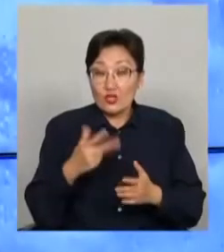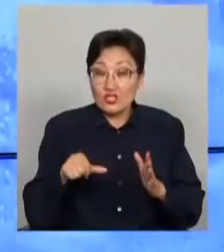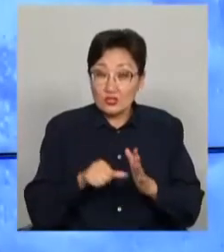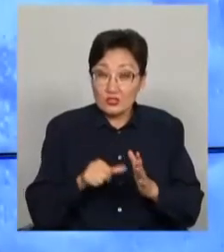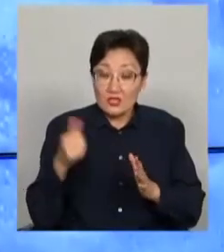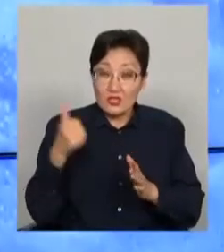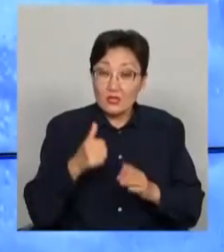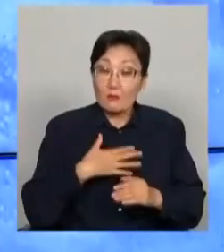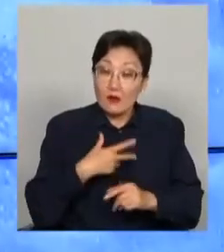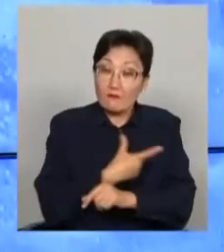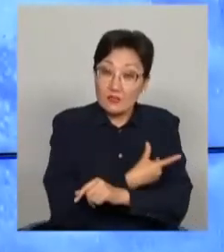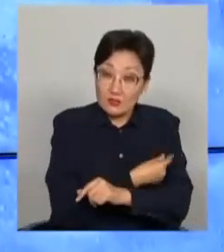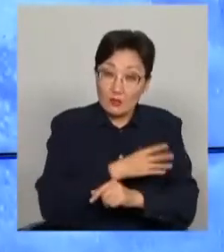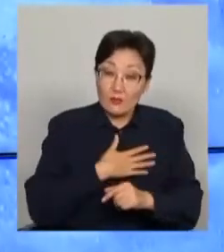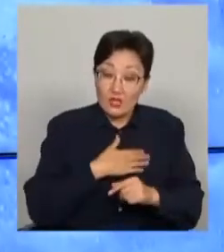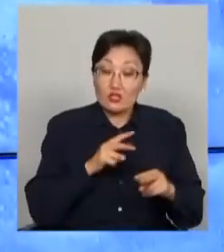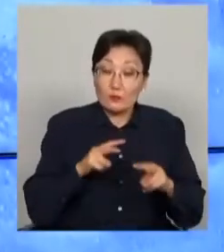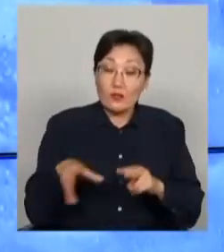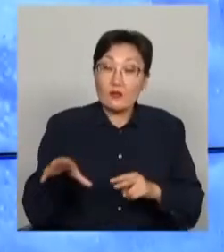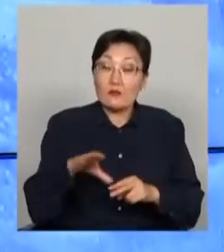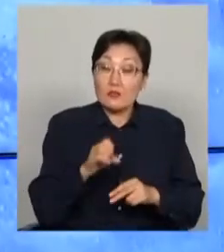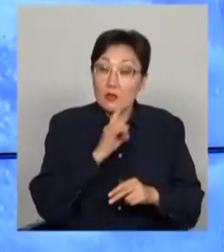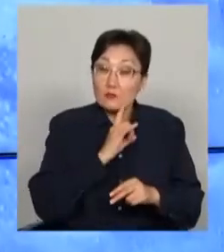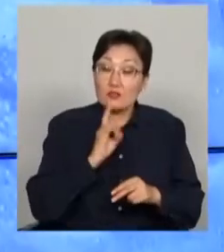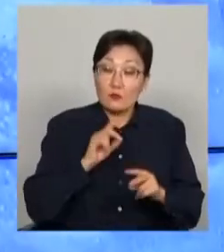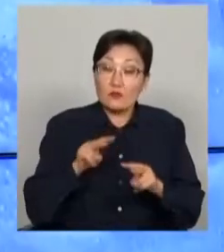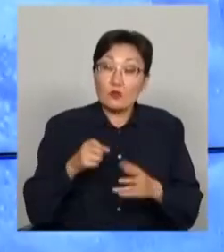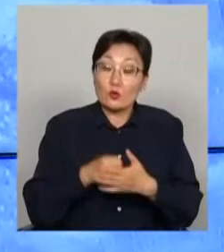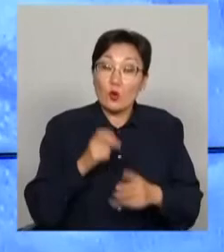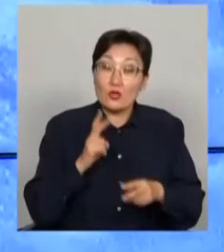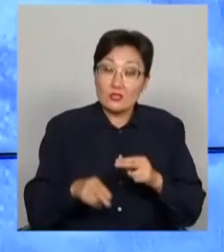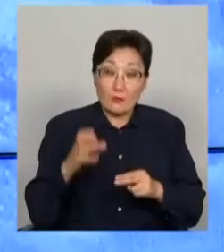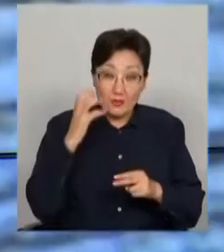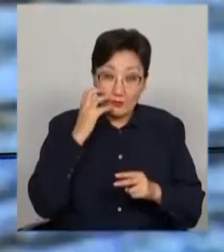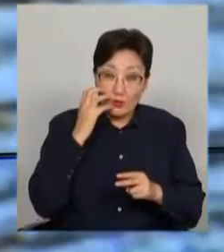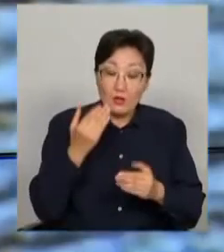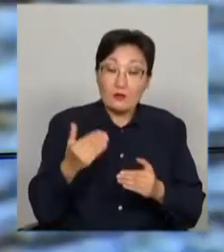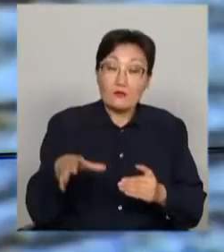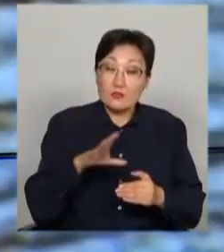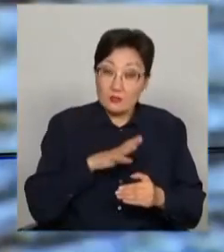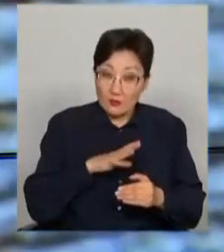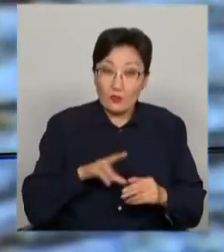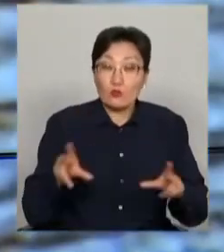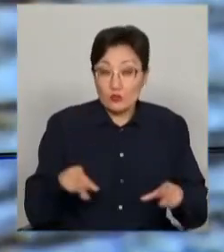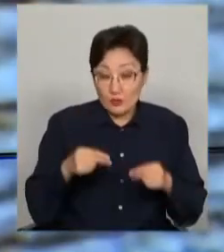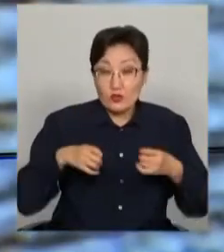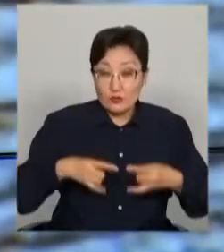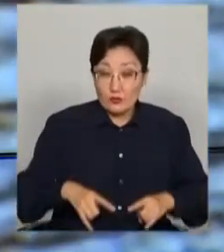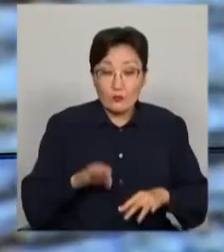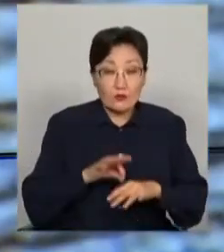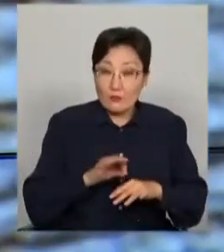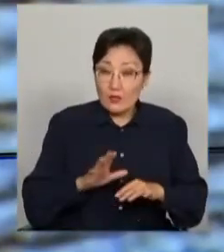вакцинировали. Но по нашим наблюдениям, мы всех этих женщин наблюдали до конца беременности, они все благополучно родили, они не